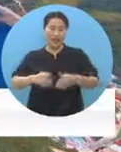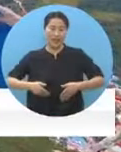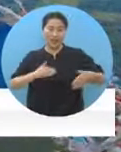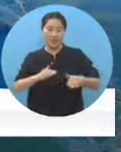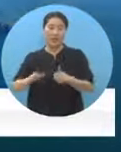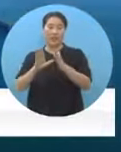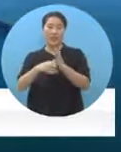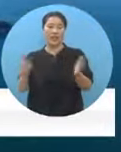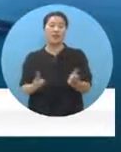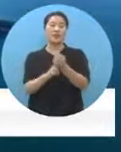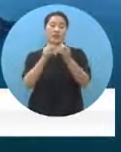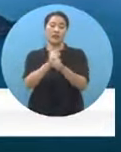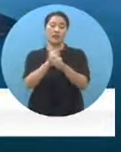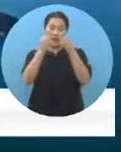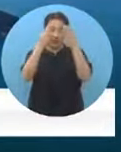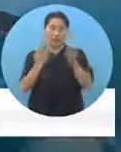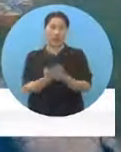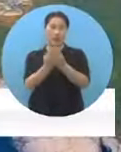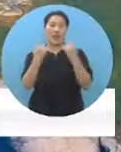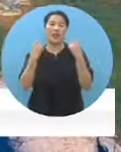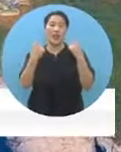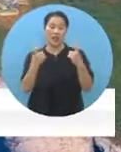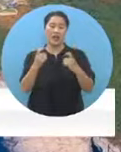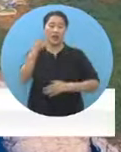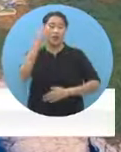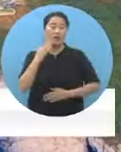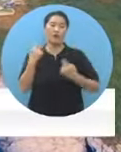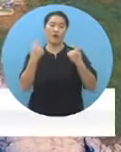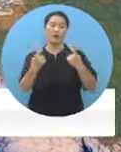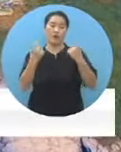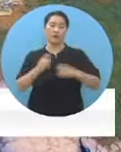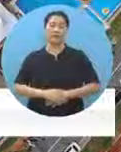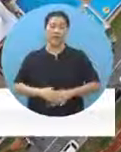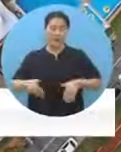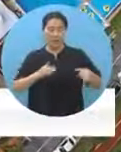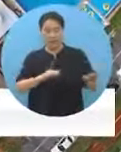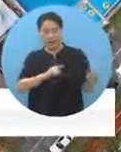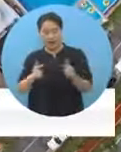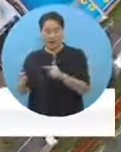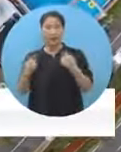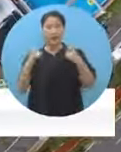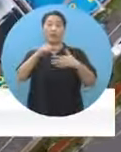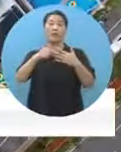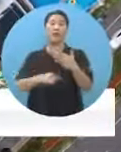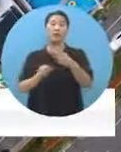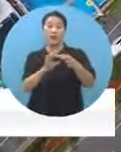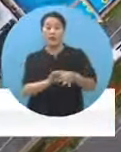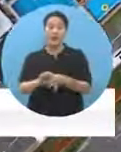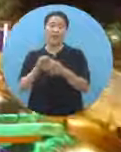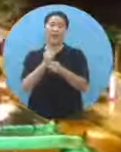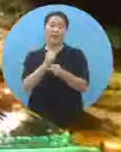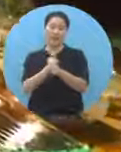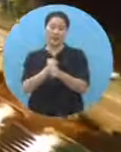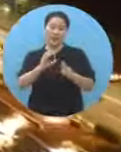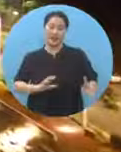둘째, 남해안 시대의 기적을 이뤄낼 신성장 관광 블루투어입니다. 남해안의 풍부한 관광 콘텐츠를 연계